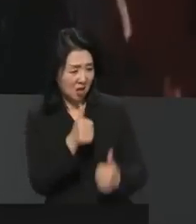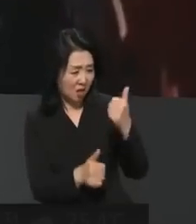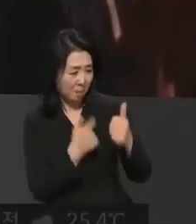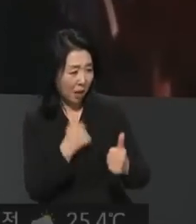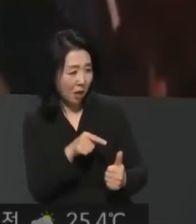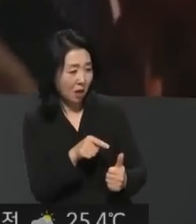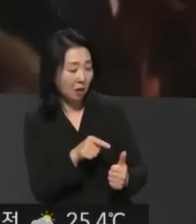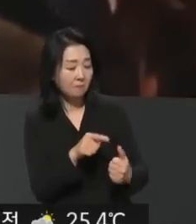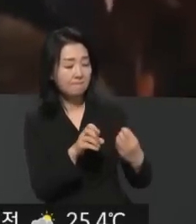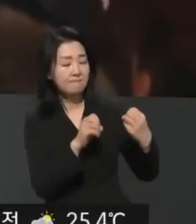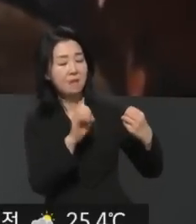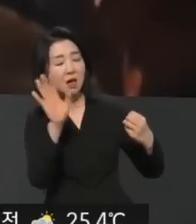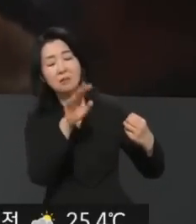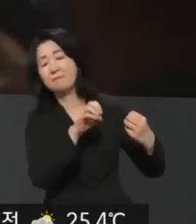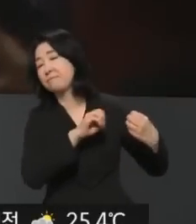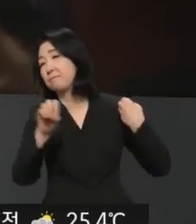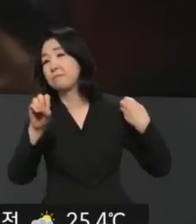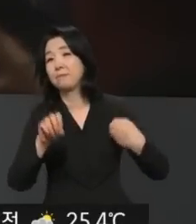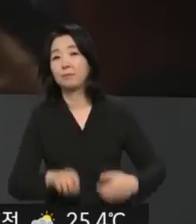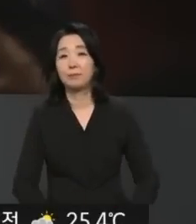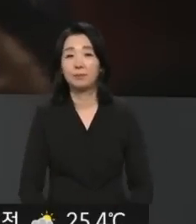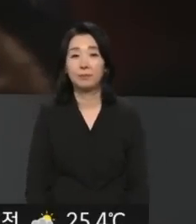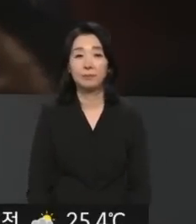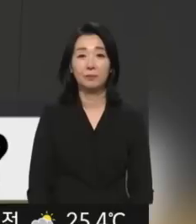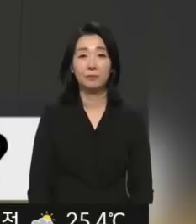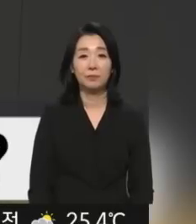사람과는 대화도 안 한다는 평가가 나옵니다.